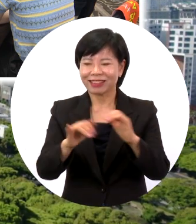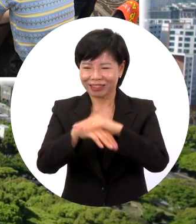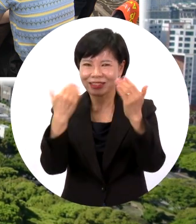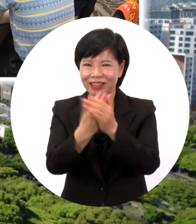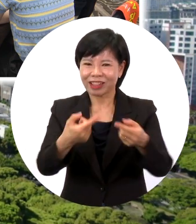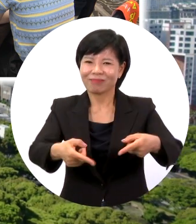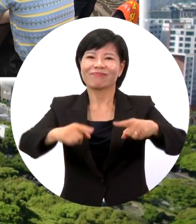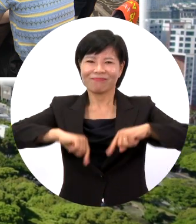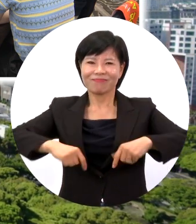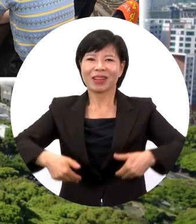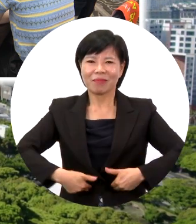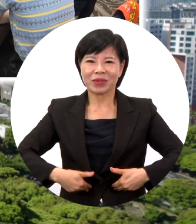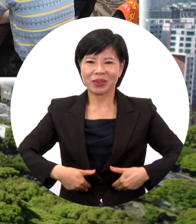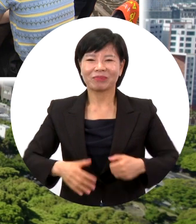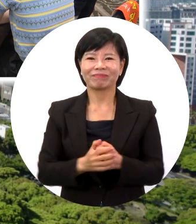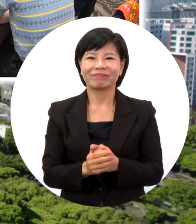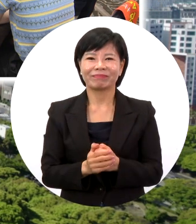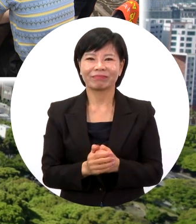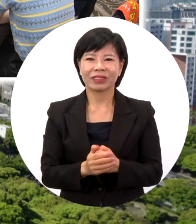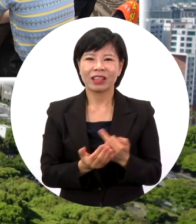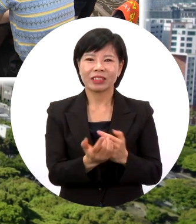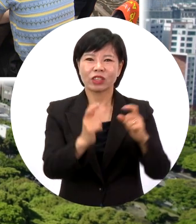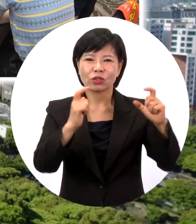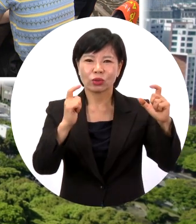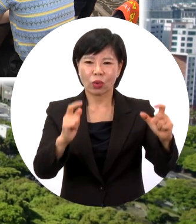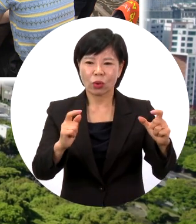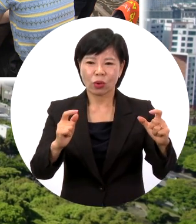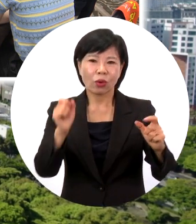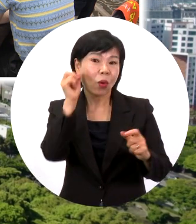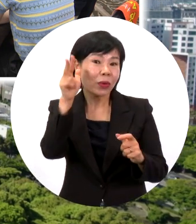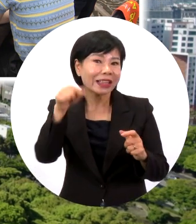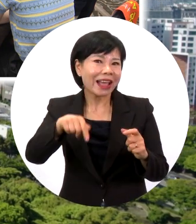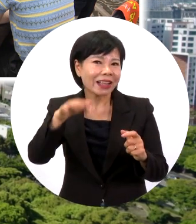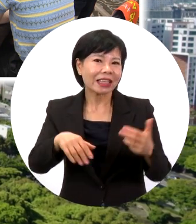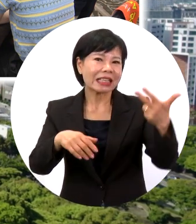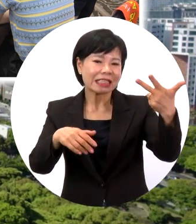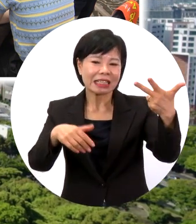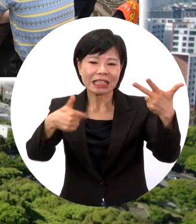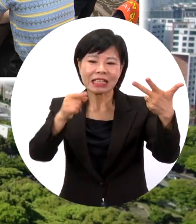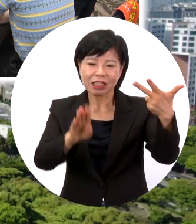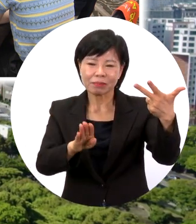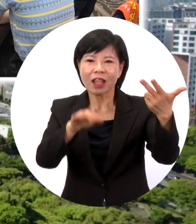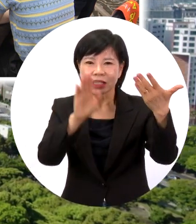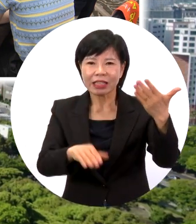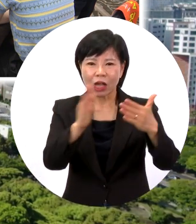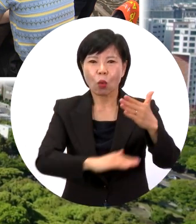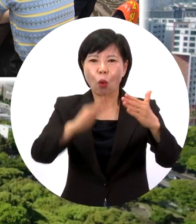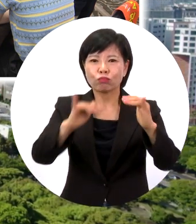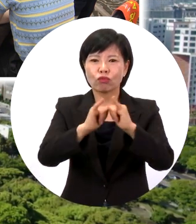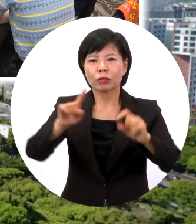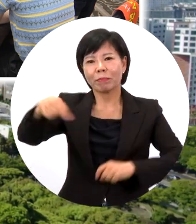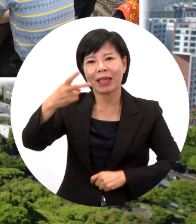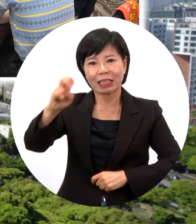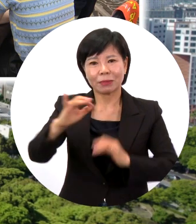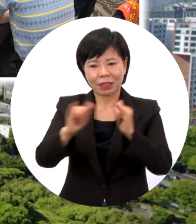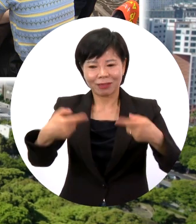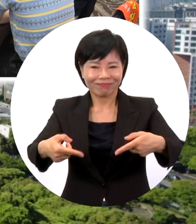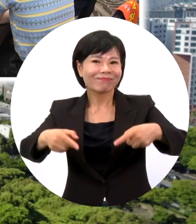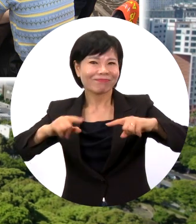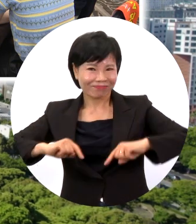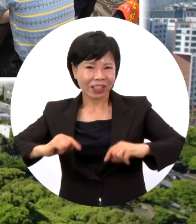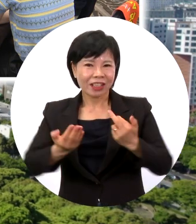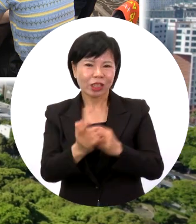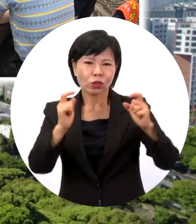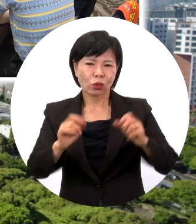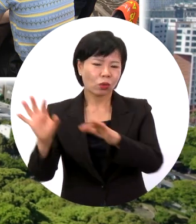했습니다. 제주도는 21일 제주선 호텔 대연회장에서 7급 이하 공무원 120여 명이 참여한 가운데